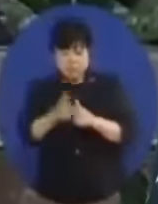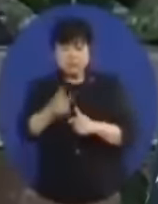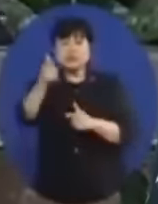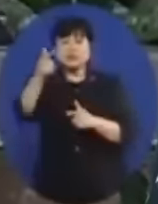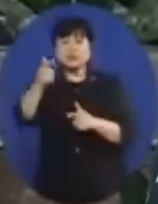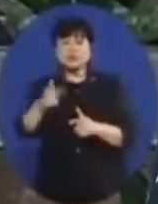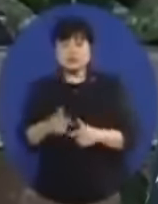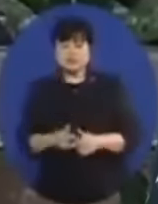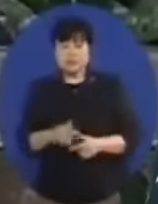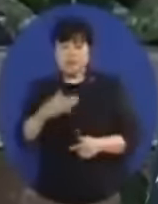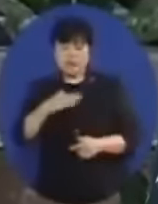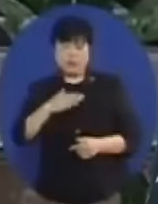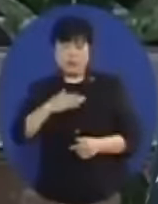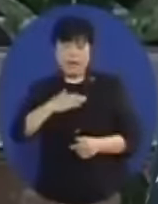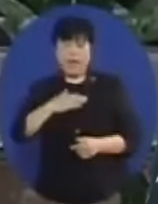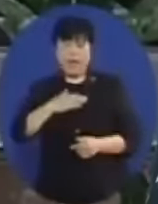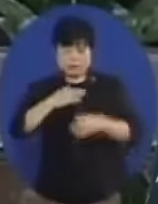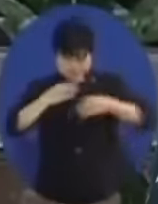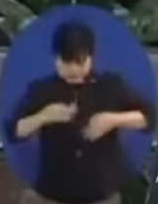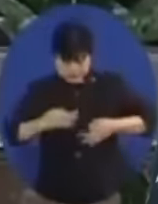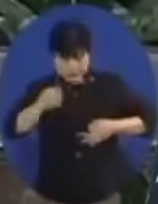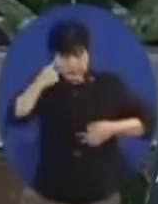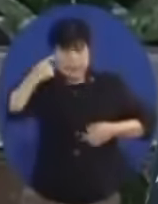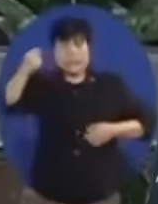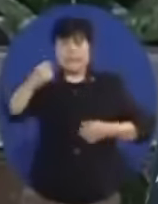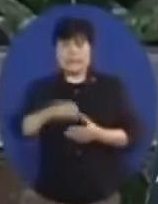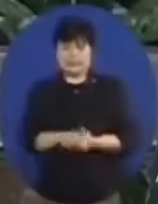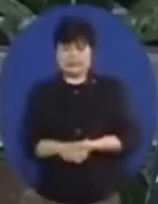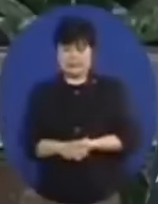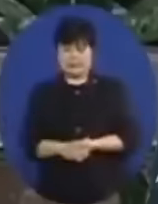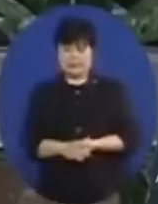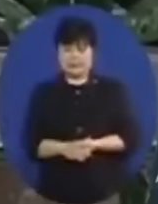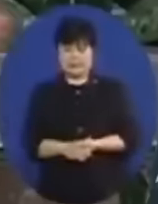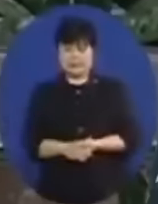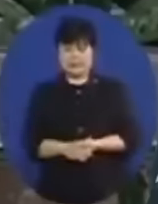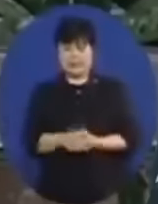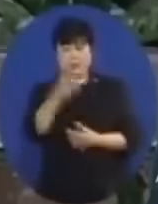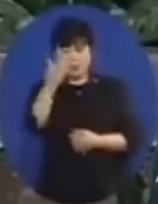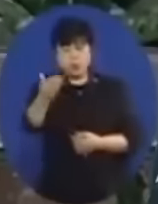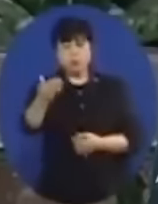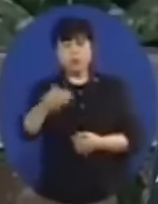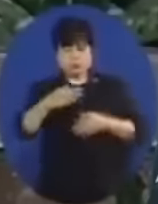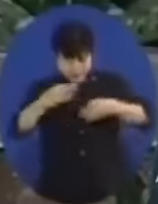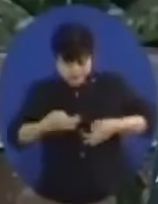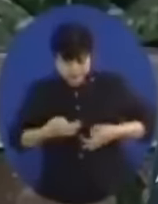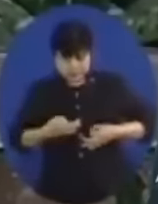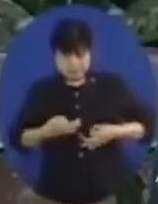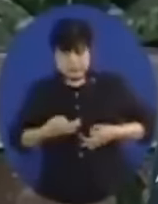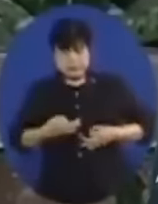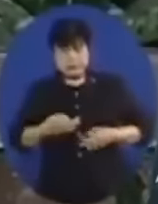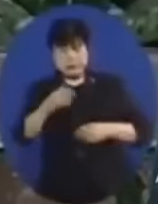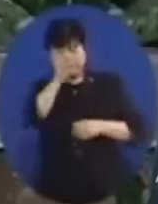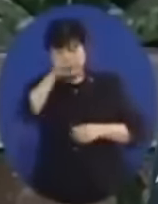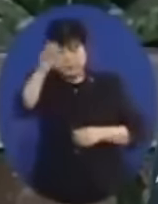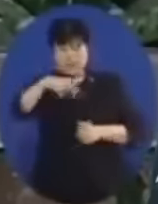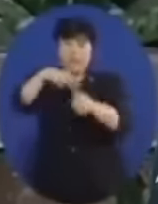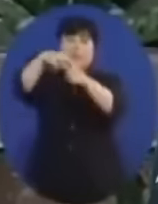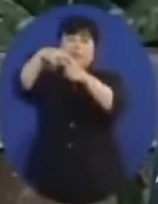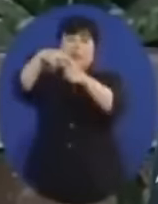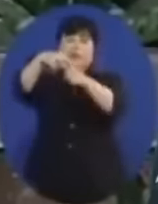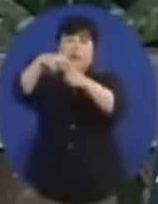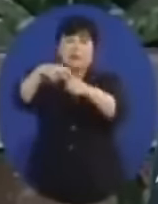예수님이 예수님이 아니라 여러분 자신이라고 생각하십시오. 여러분 자신이 거기에 매달린 것입니다. 예수님이